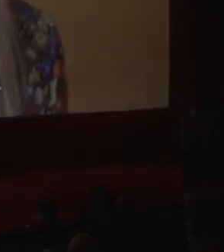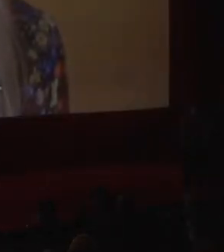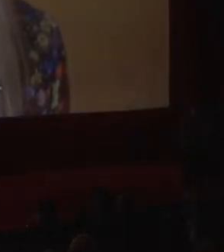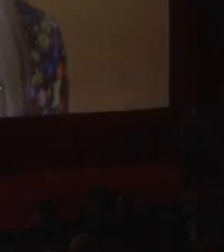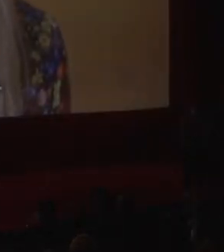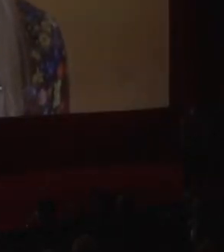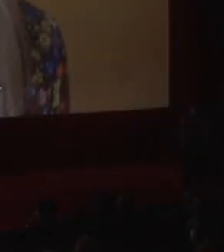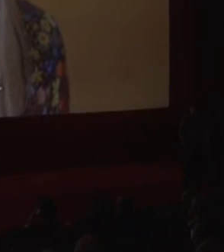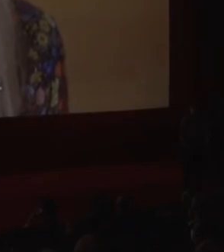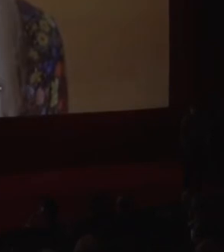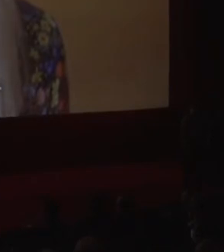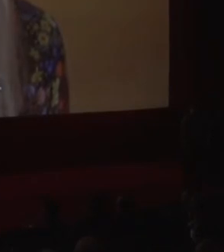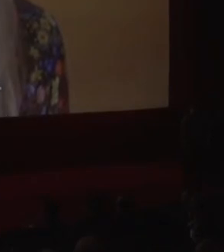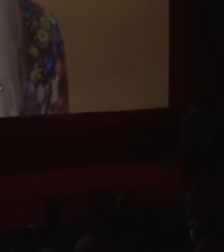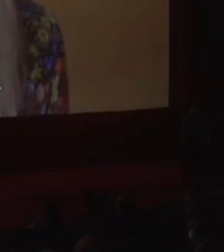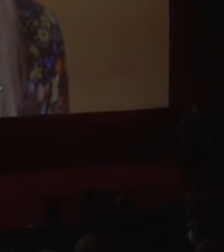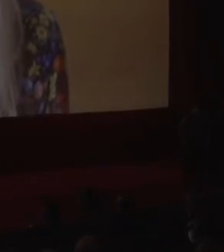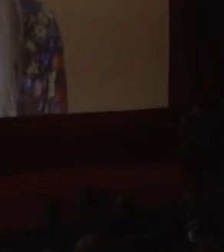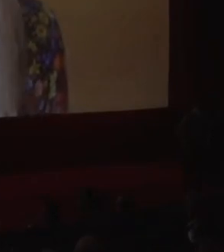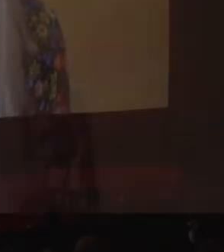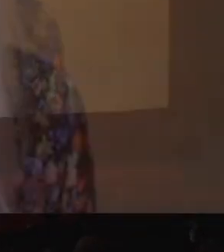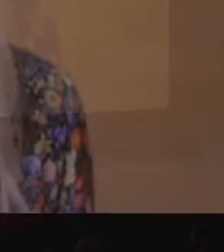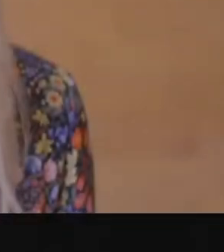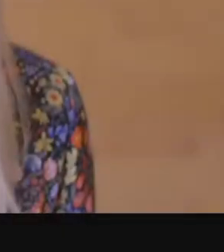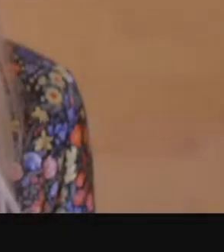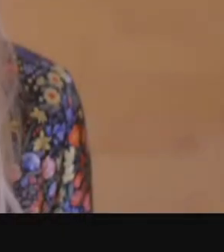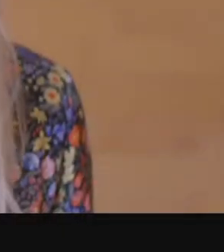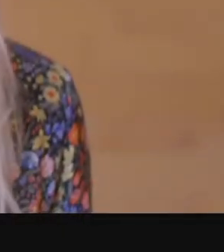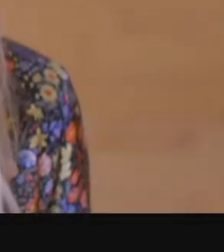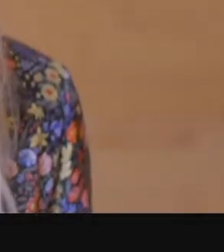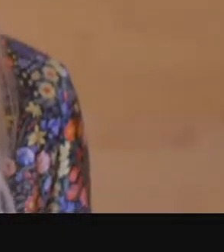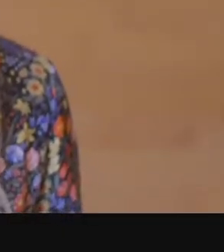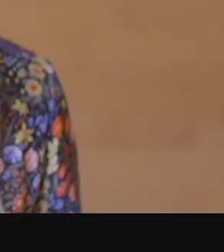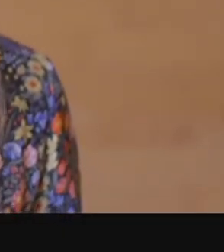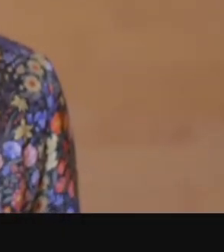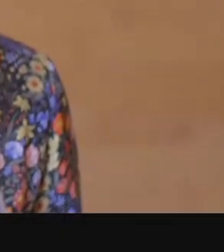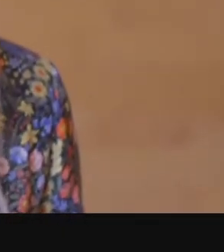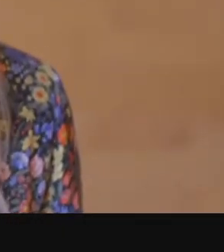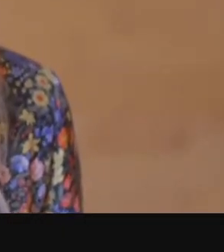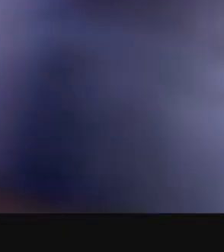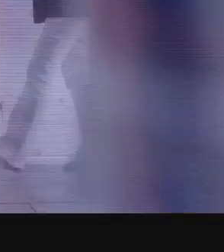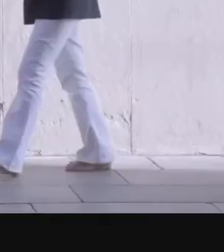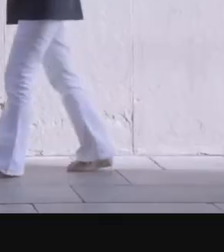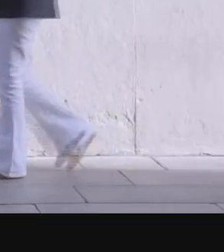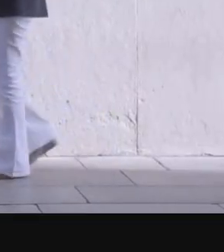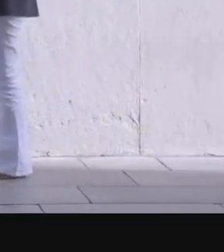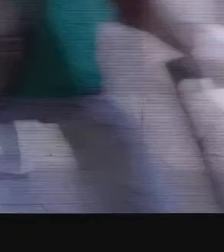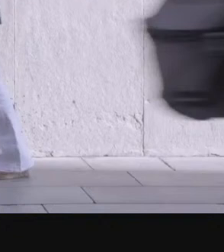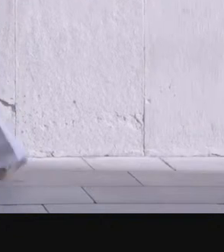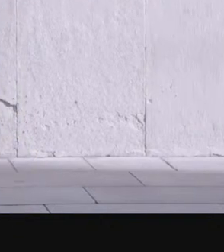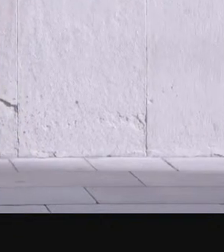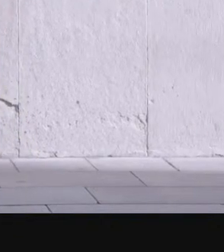El que més m'agrada a Barcelona és anar pels carrers. El que més m'agrada a Barcelona és anar caminant, que és el que més faig.